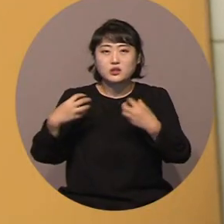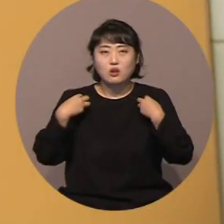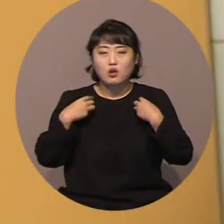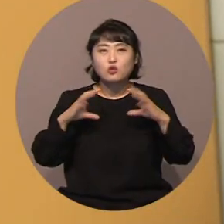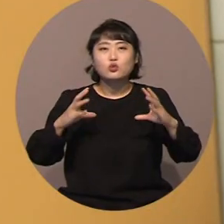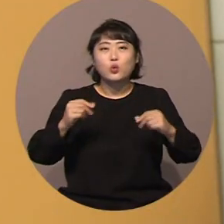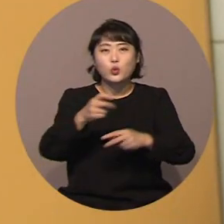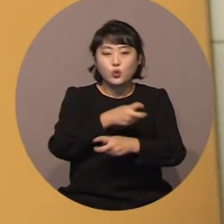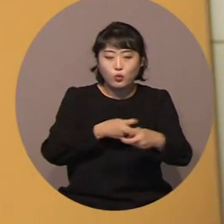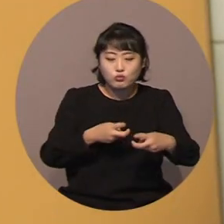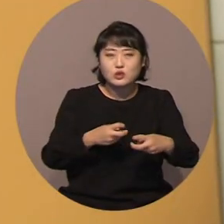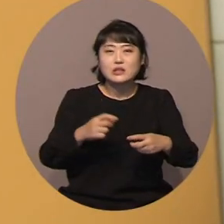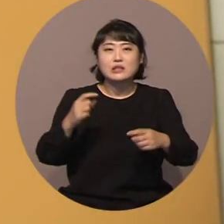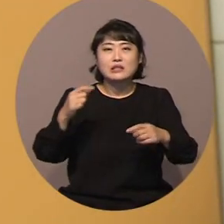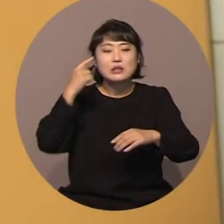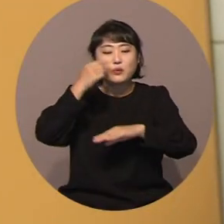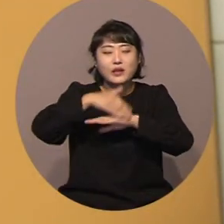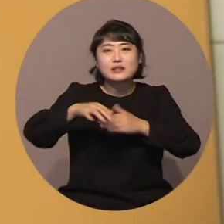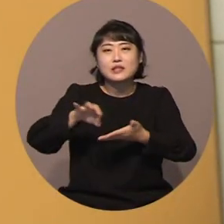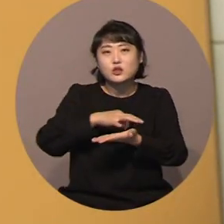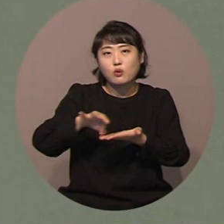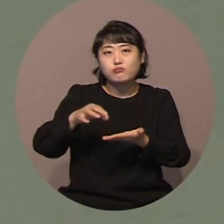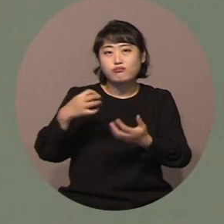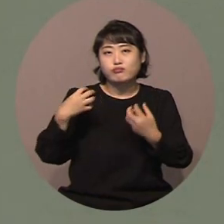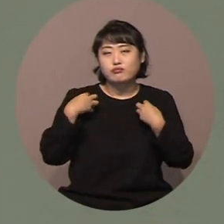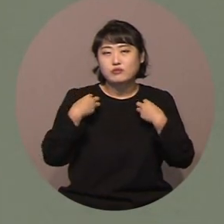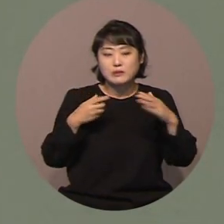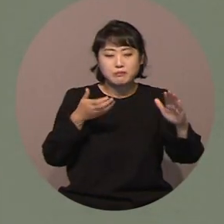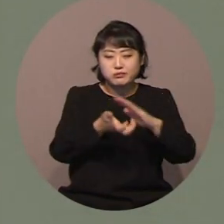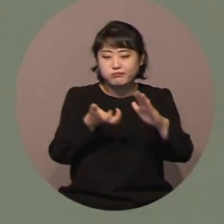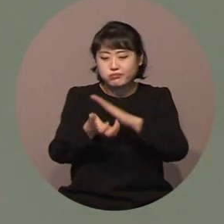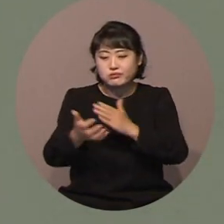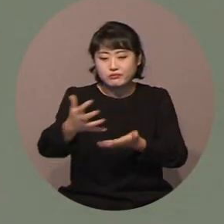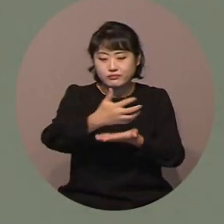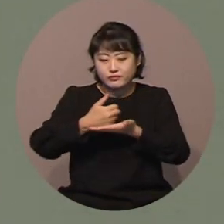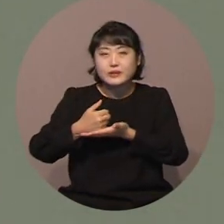국토교통부와 기획 재정부 등을 대상으로 압수 수색을 벌렸습니다